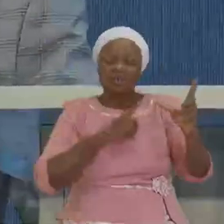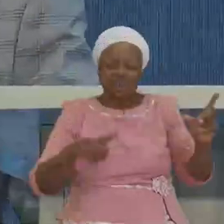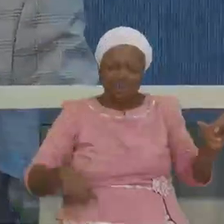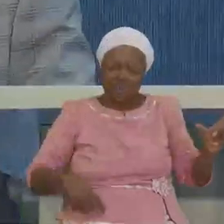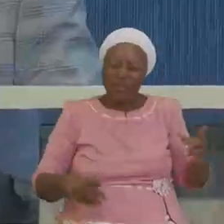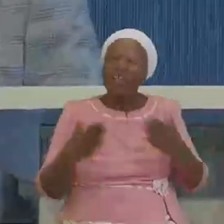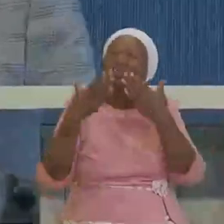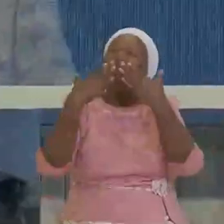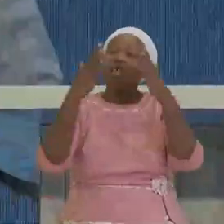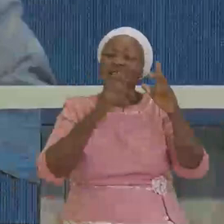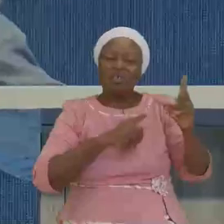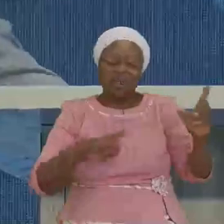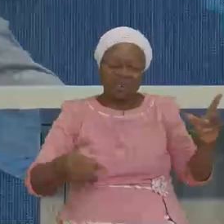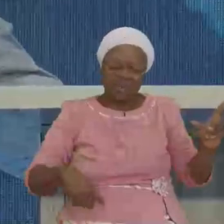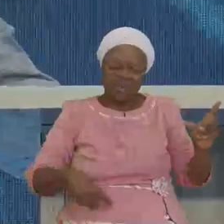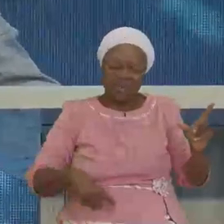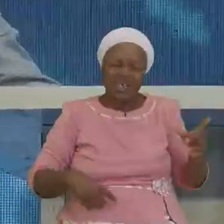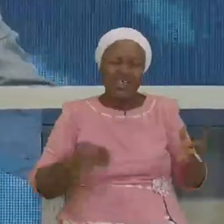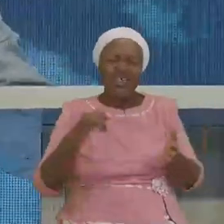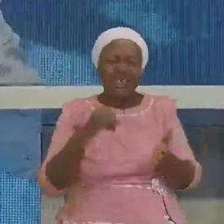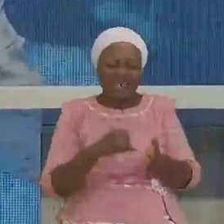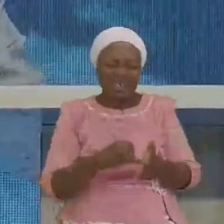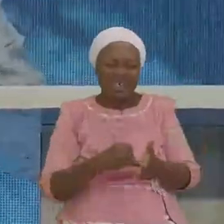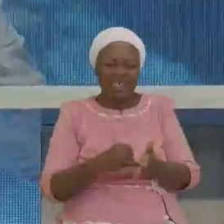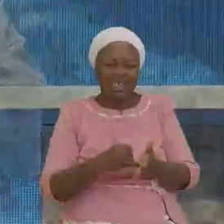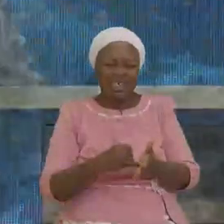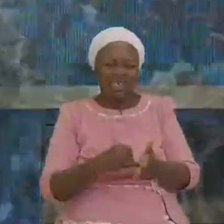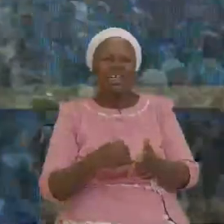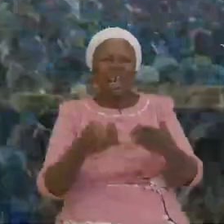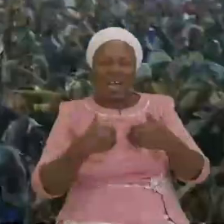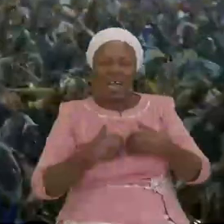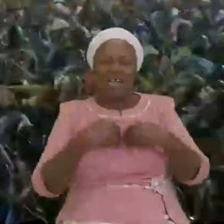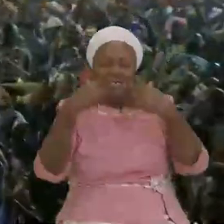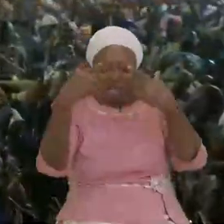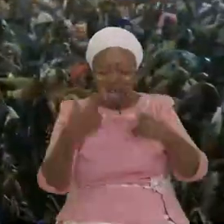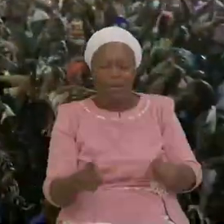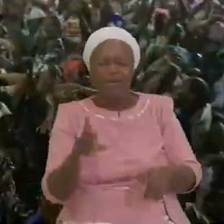Merci Seigneur. Merci Seigneur. Merci Seigneur.